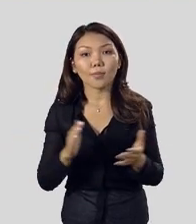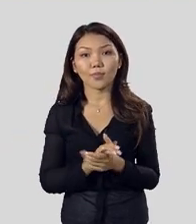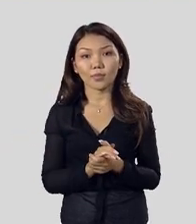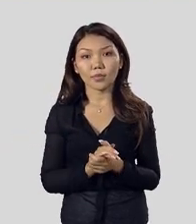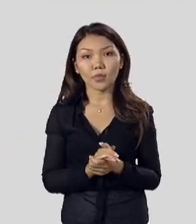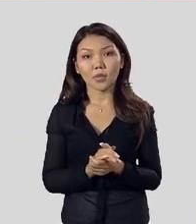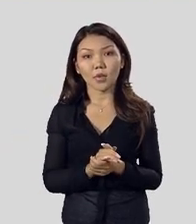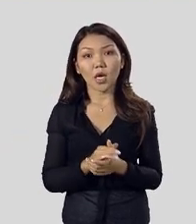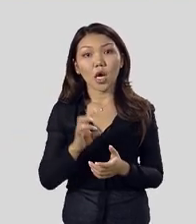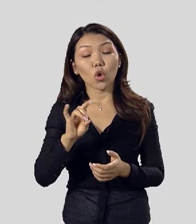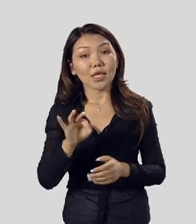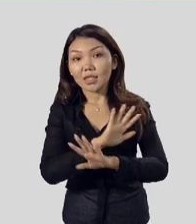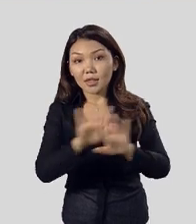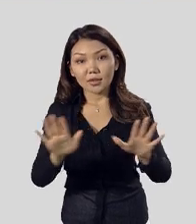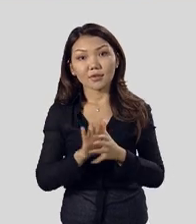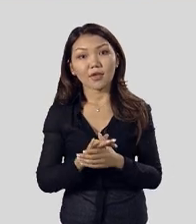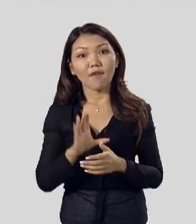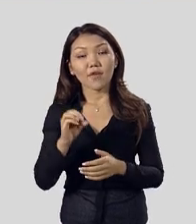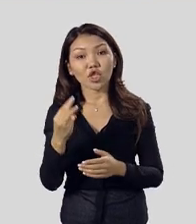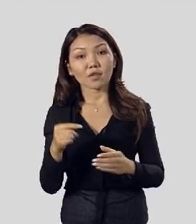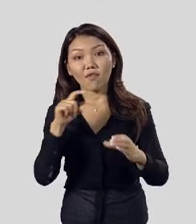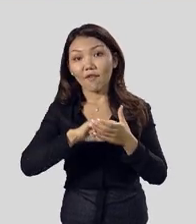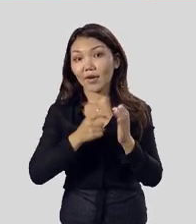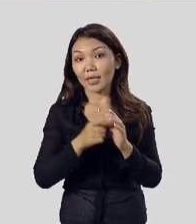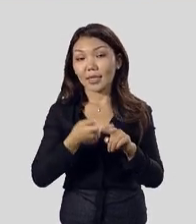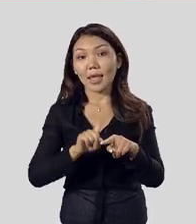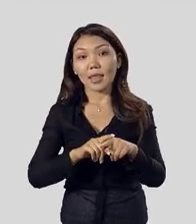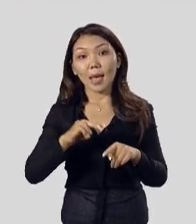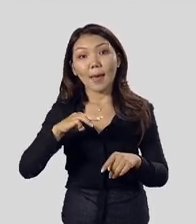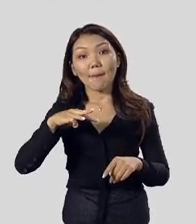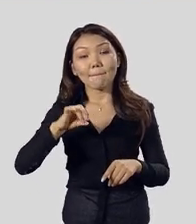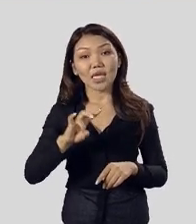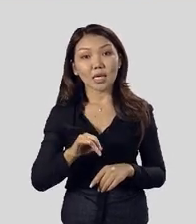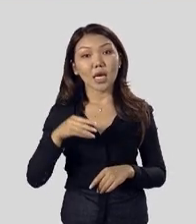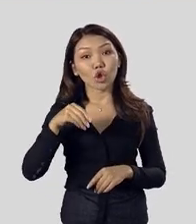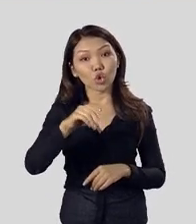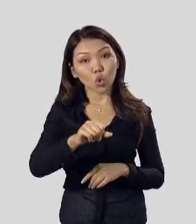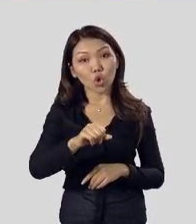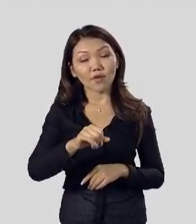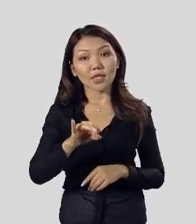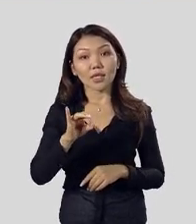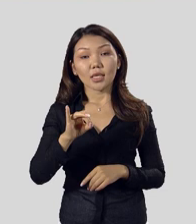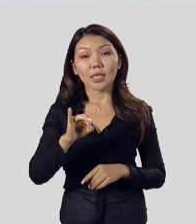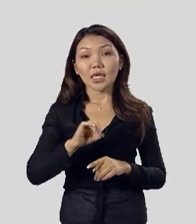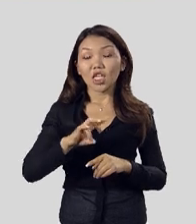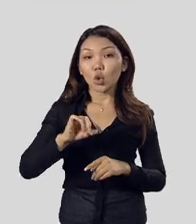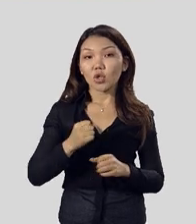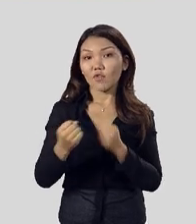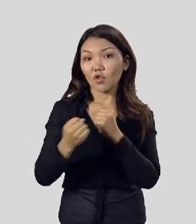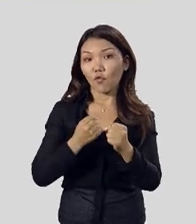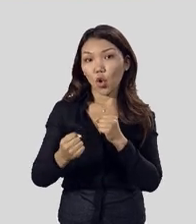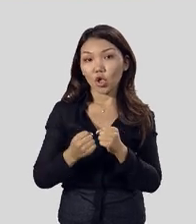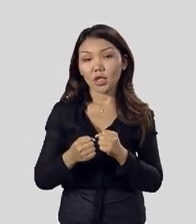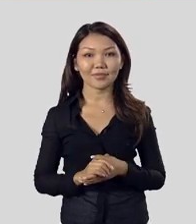неорганические чувства в клетке это минеральные соли виде ионов или твердых нерастворимых